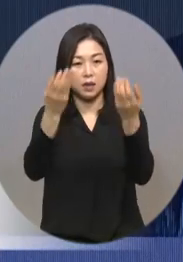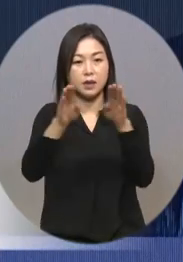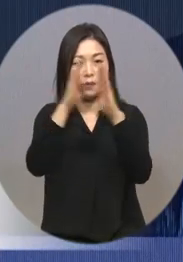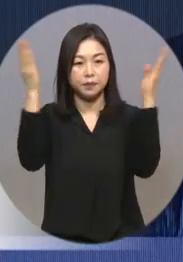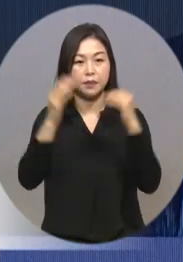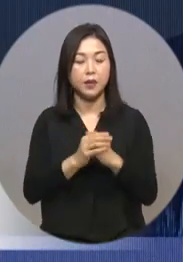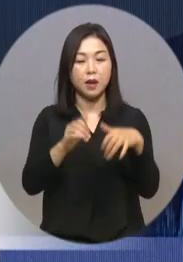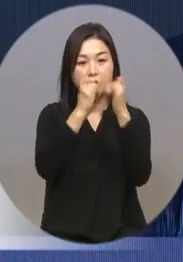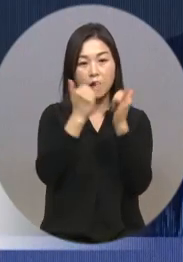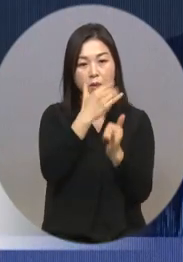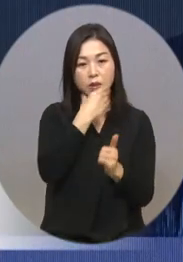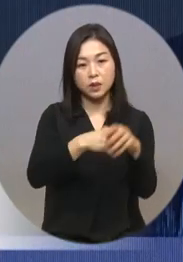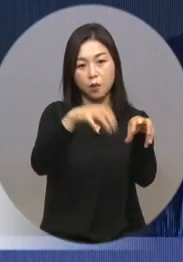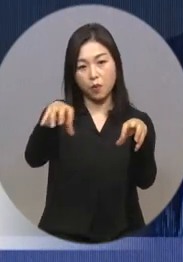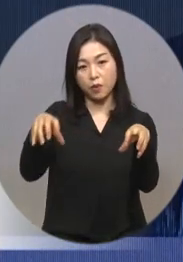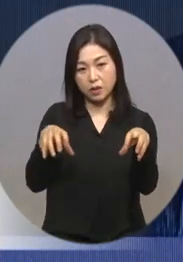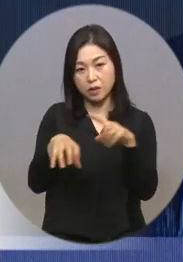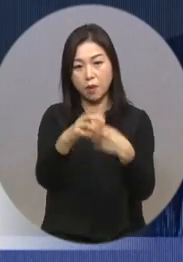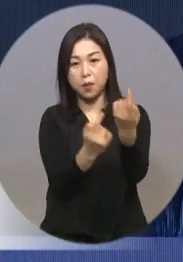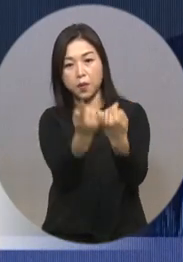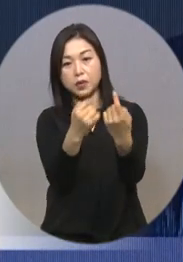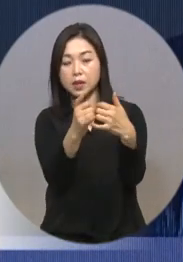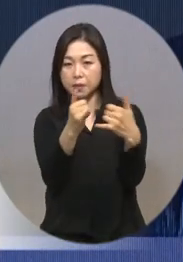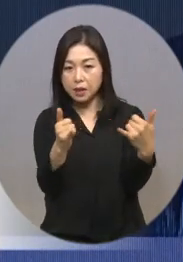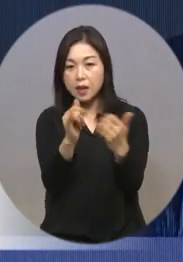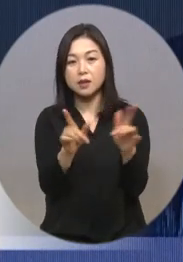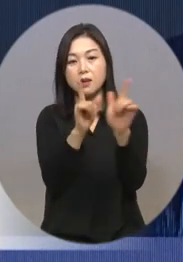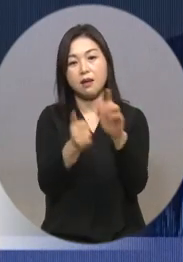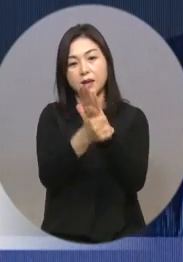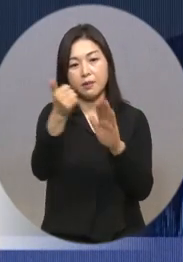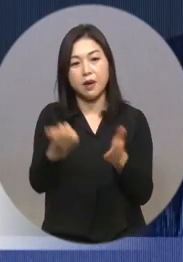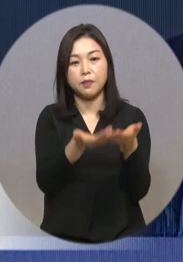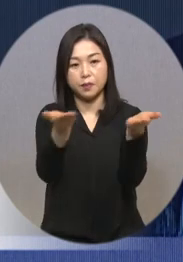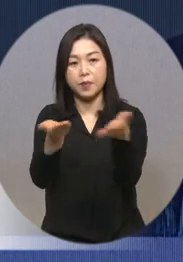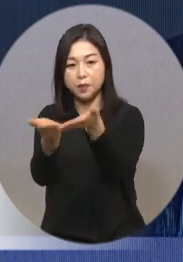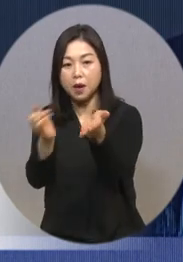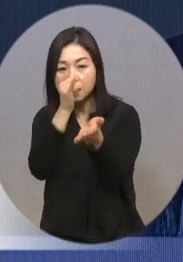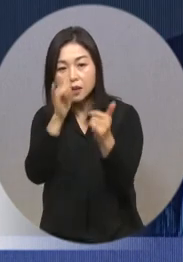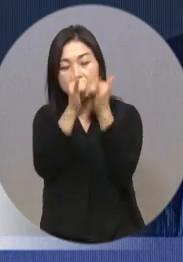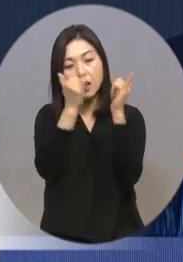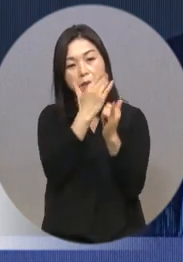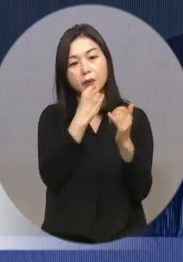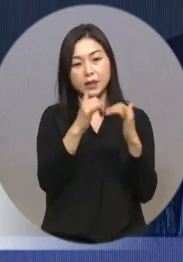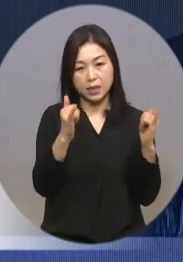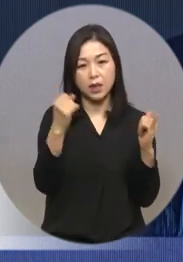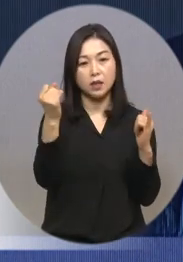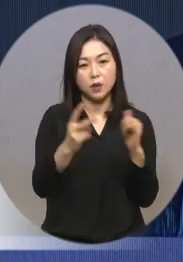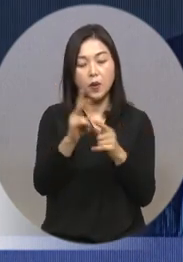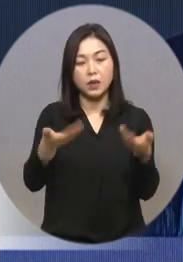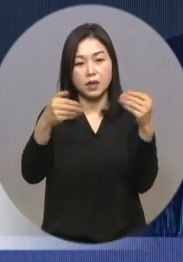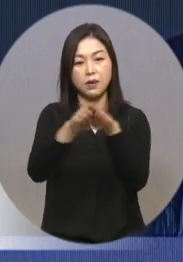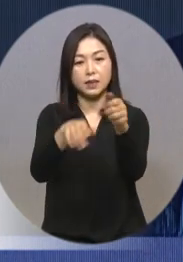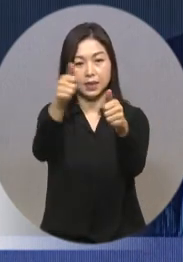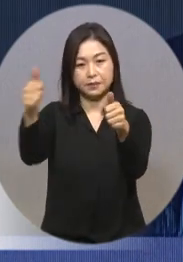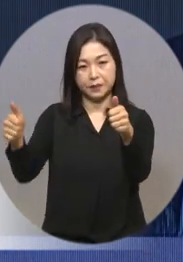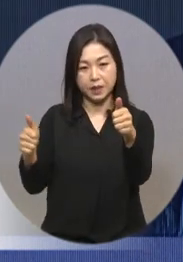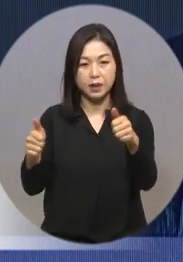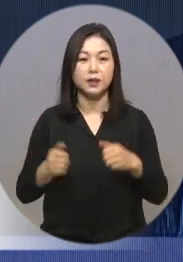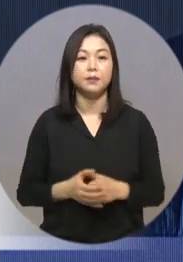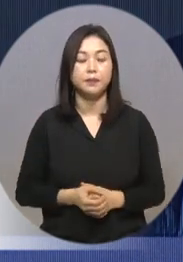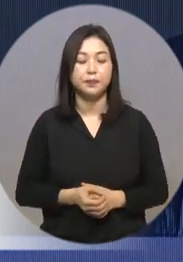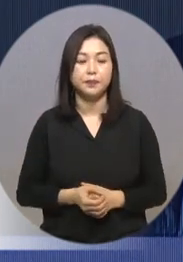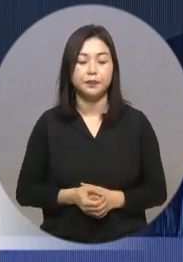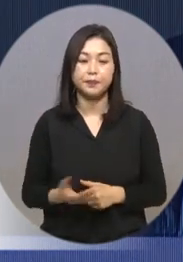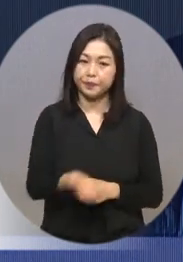현장에서 복지 이용자들에게 삶의 희망을 선물하고 있는 사회복지사들과 우리 각 기관의 기관장님들,